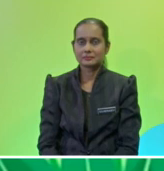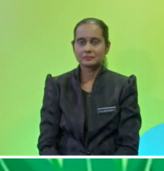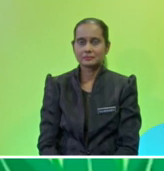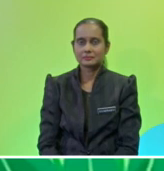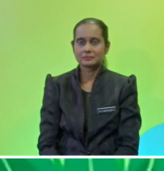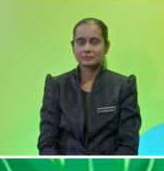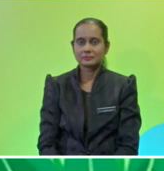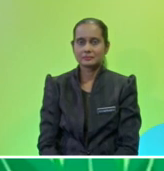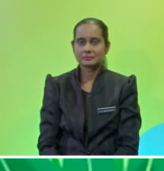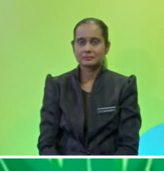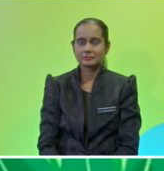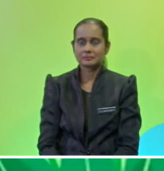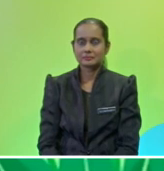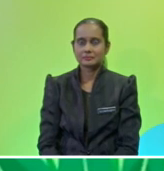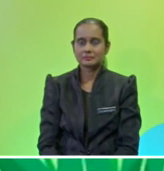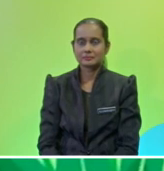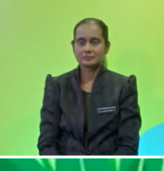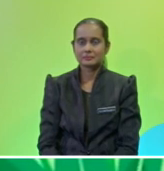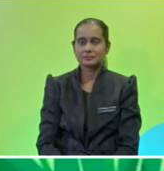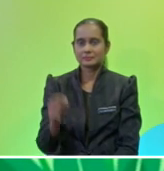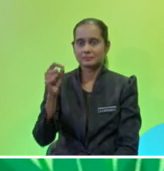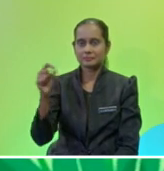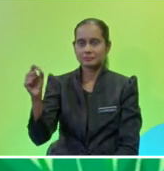7 + 8 =